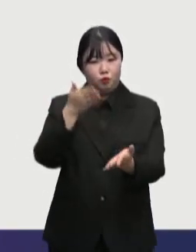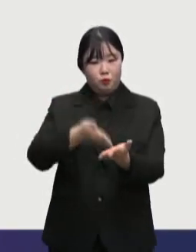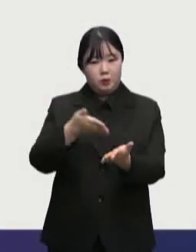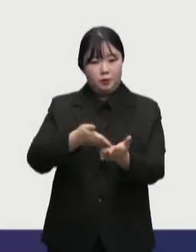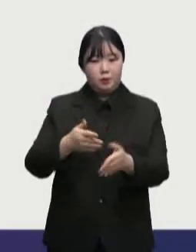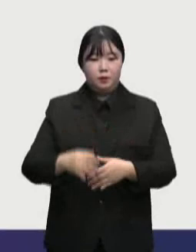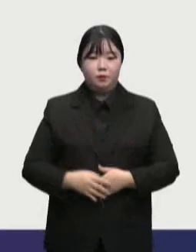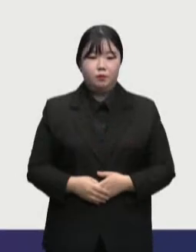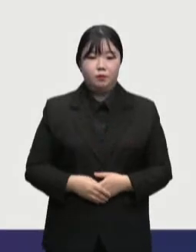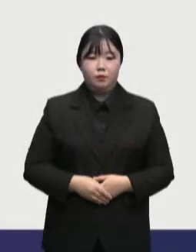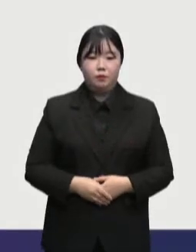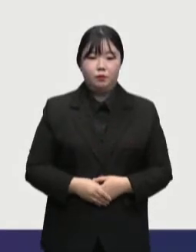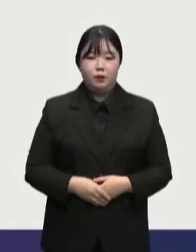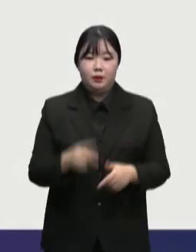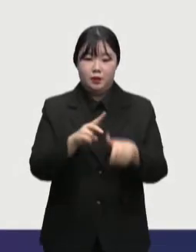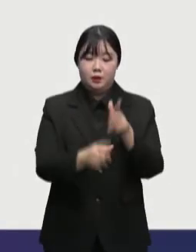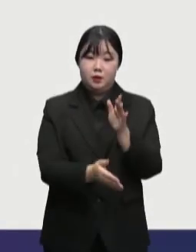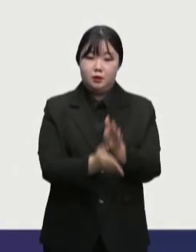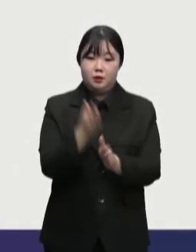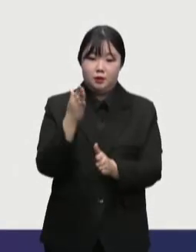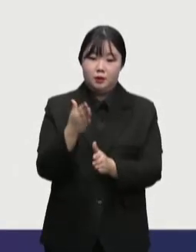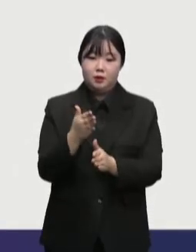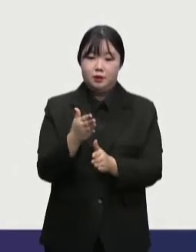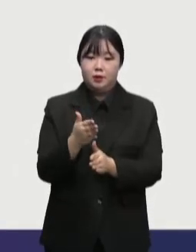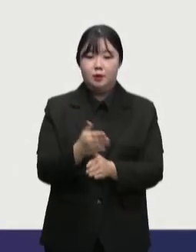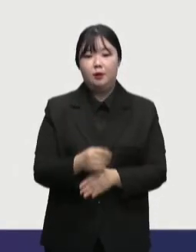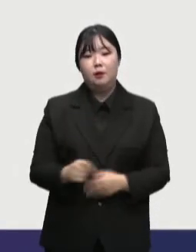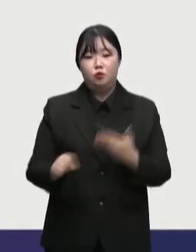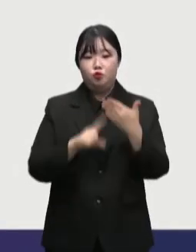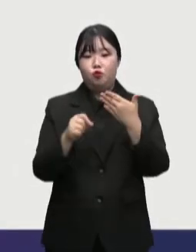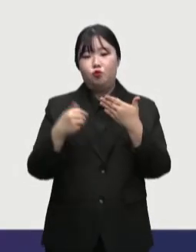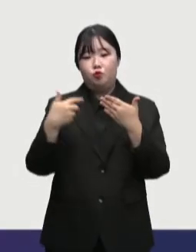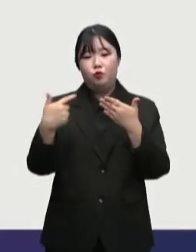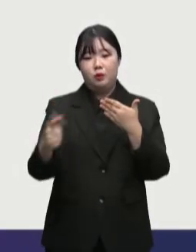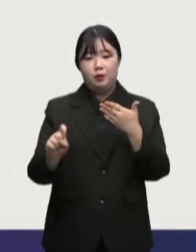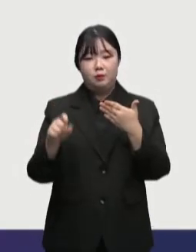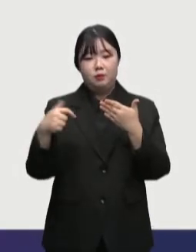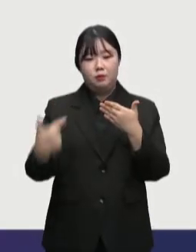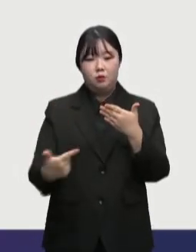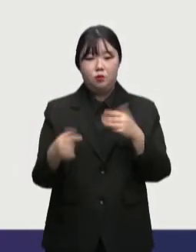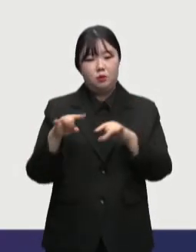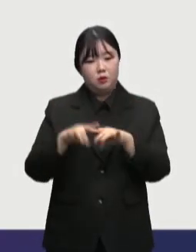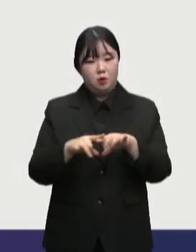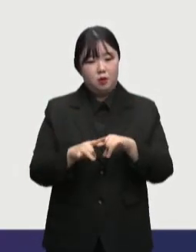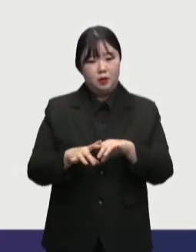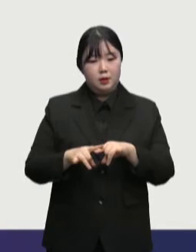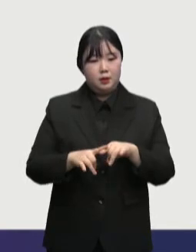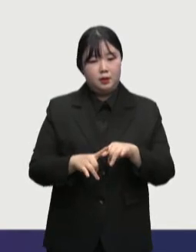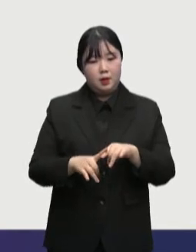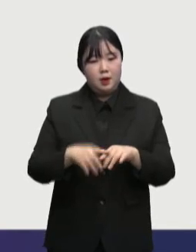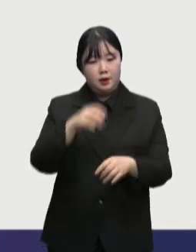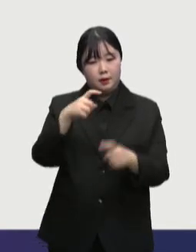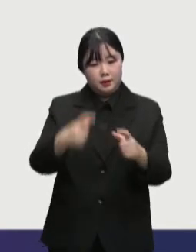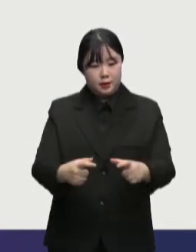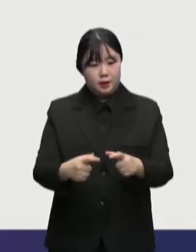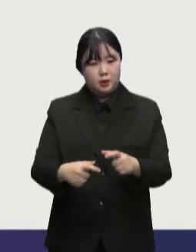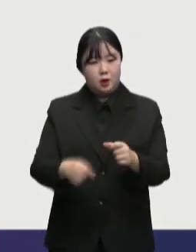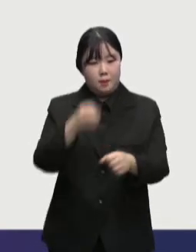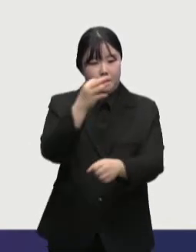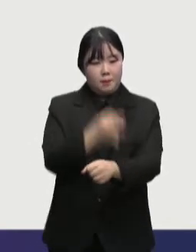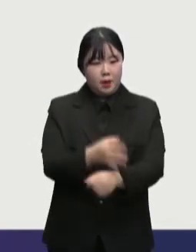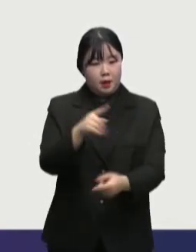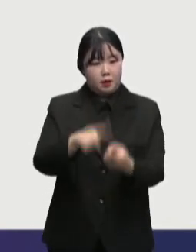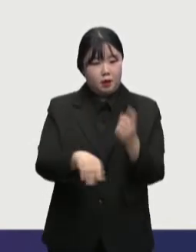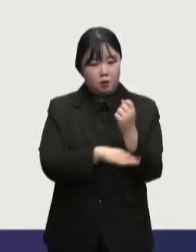살펴봅니다. 인천시가 지난 16일 전기차 수소차에 대한 지역개발채권 매입 기준을 규정한